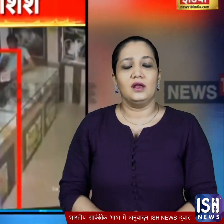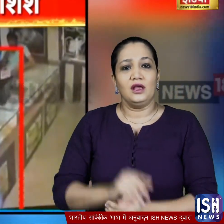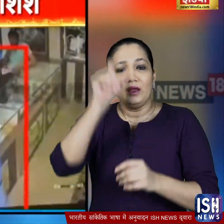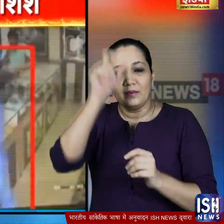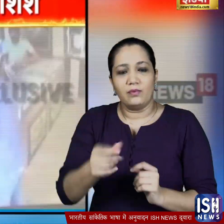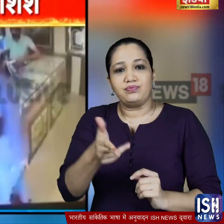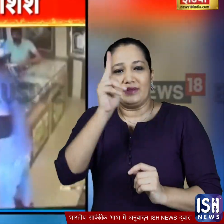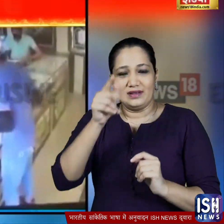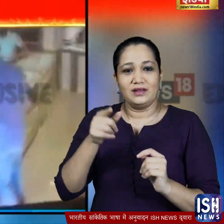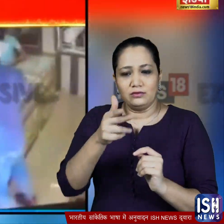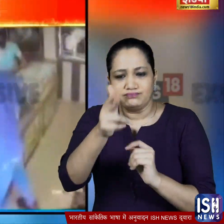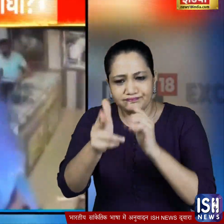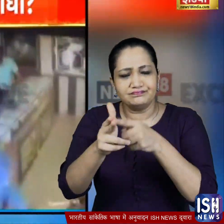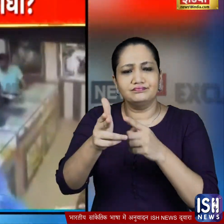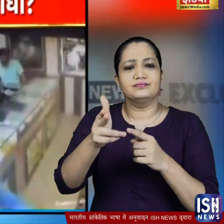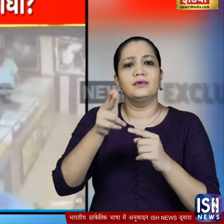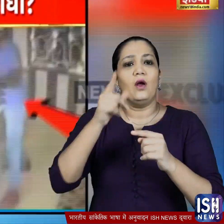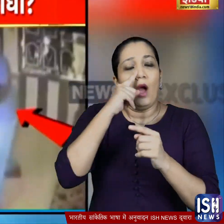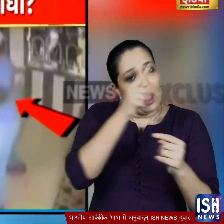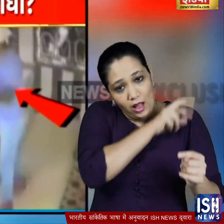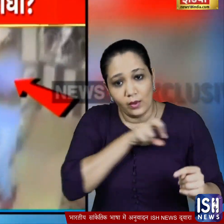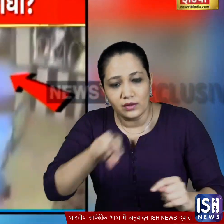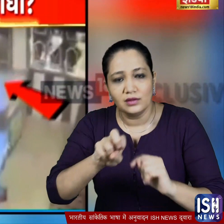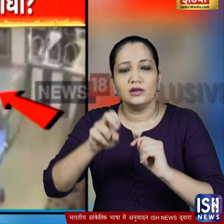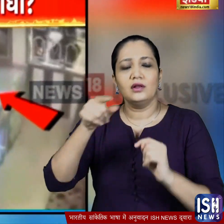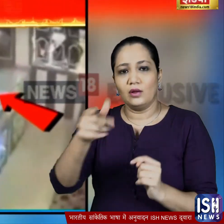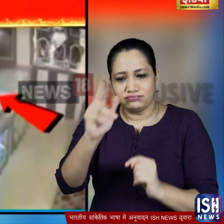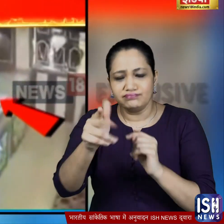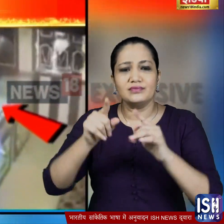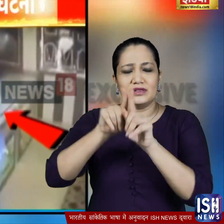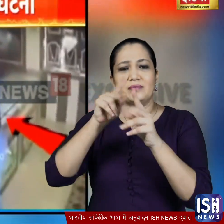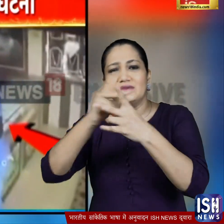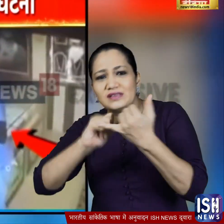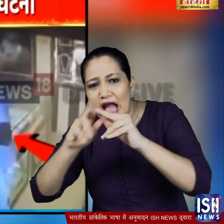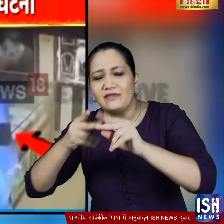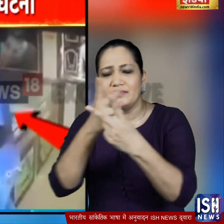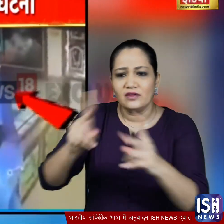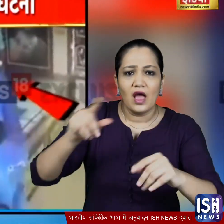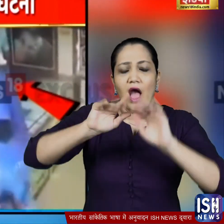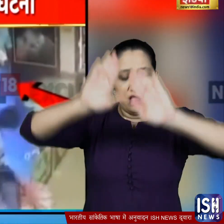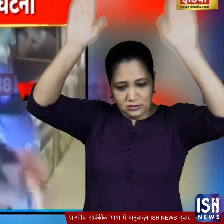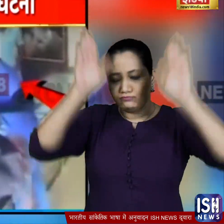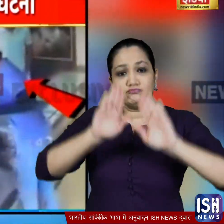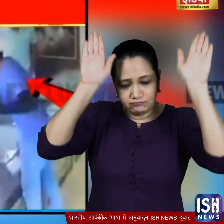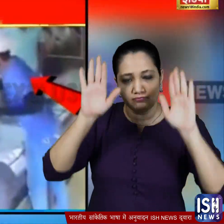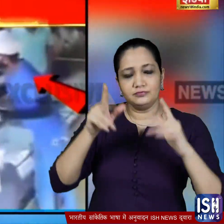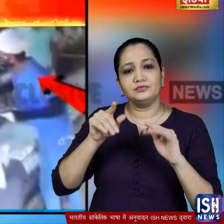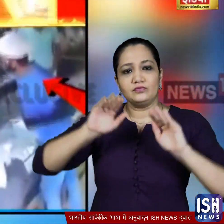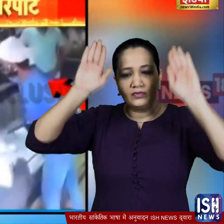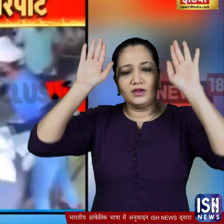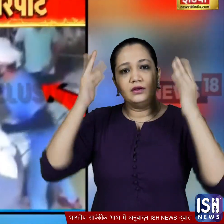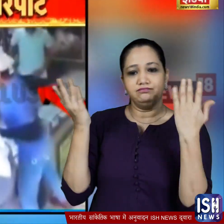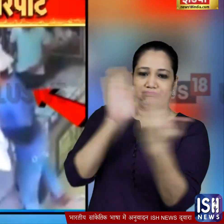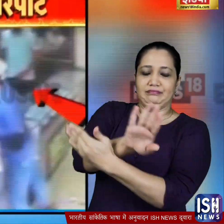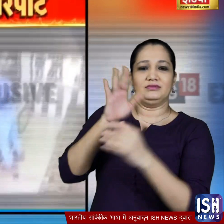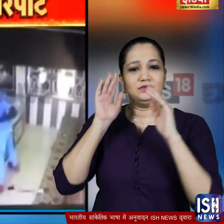पर पिस्तौल तान दी। थोड़ी देर बाद एक महिला भी वहां पहुंच गई। इसके बाद उस आदमी ने दुकान में मौजूद सभी लोगों के हाथों को ऊपर करवाया और उन्हें पीछे की